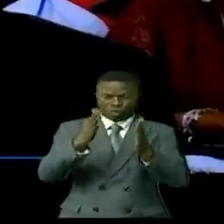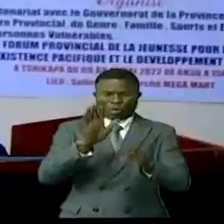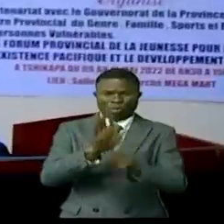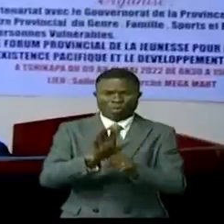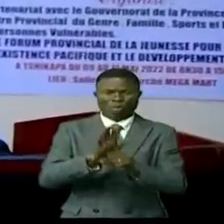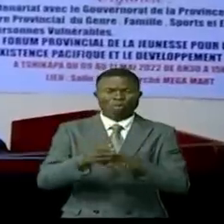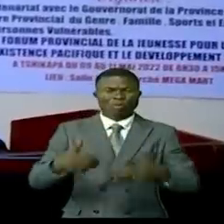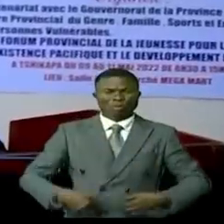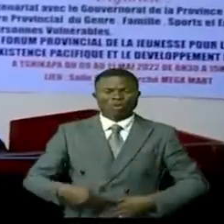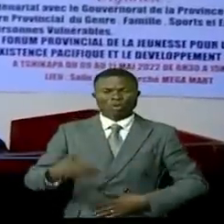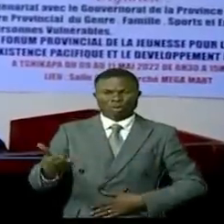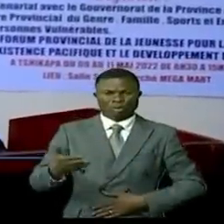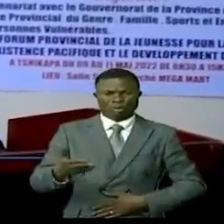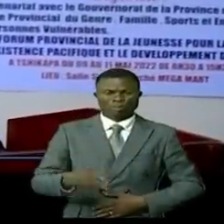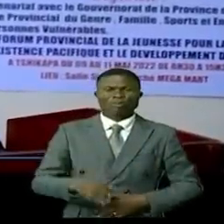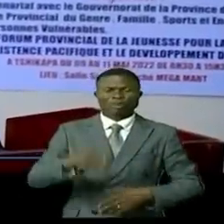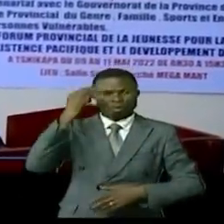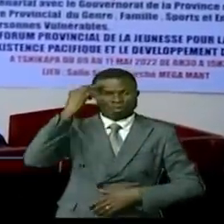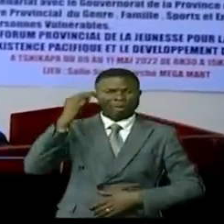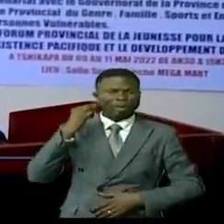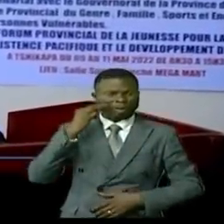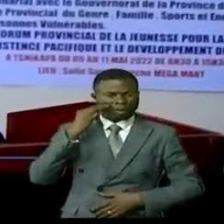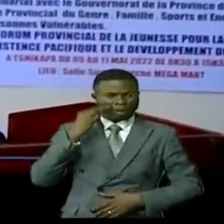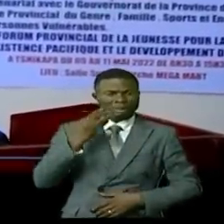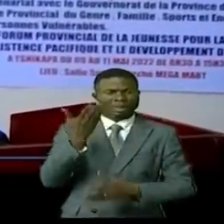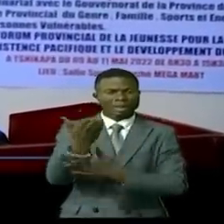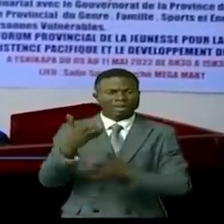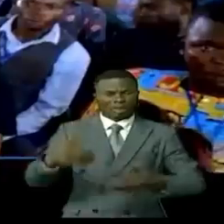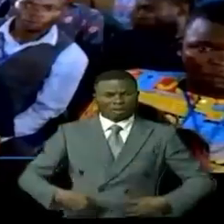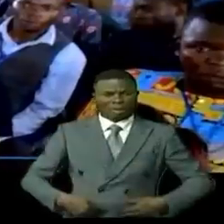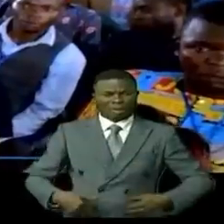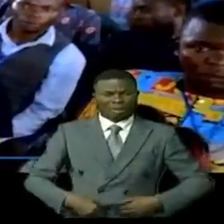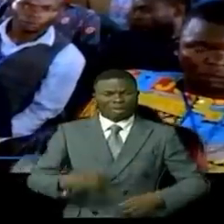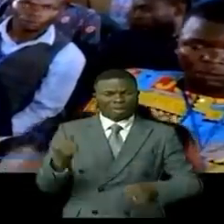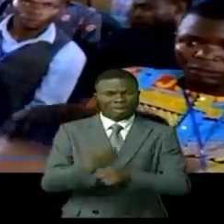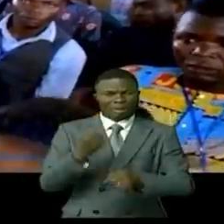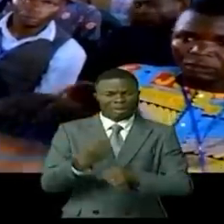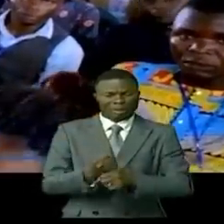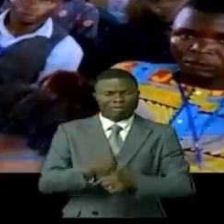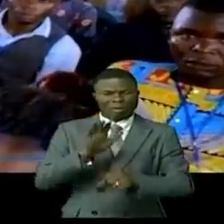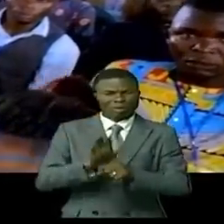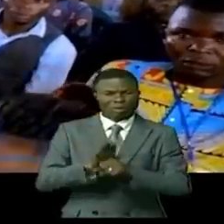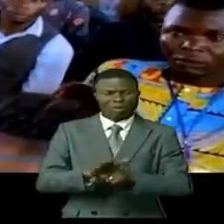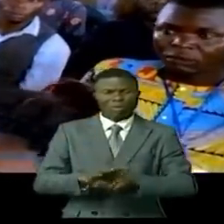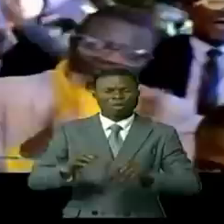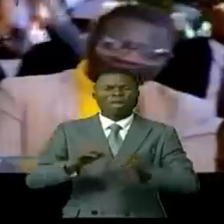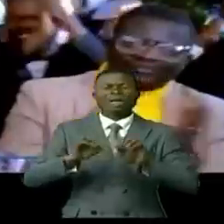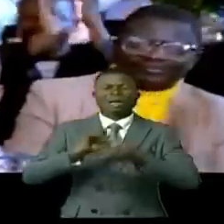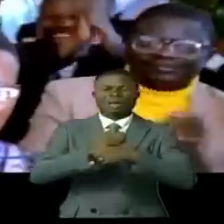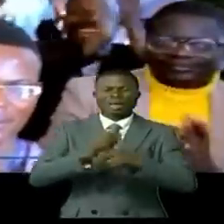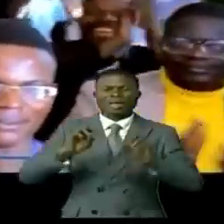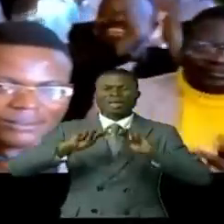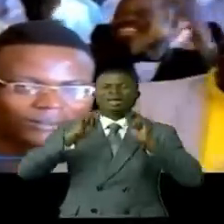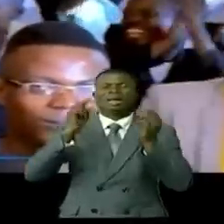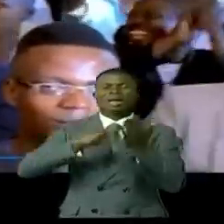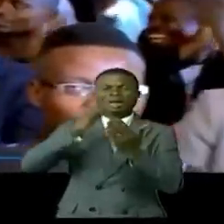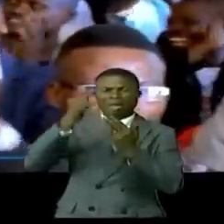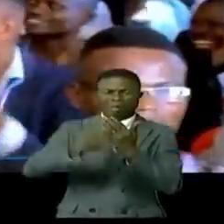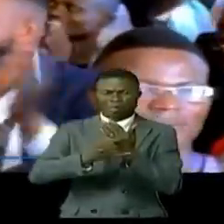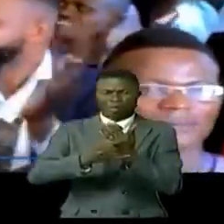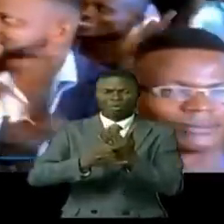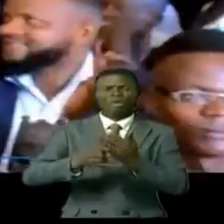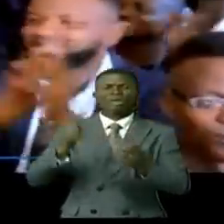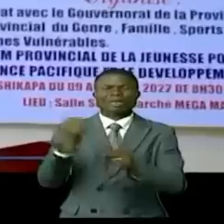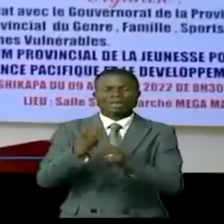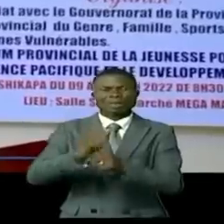soutenue. Yves Boukoul évite par ailleurs le jeune de s'investir dans la création des projets d'entrepreneuriat pour le développement